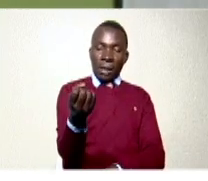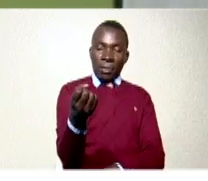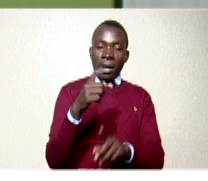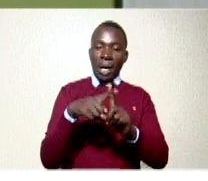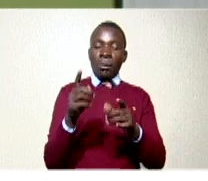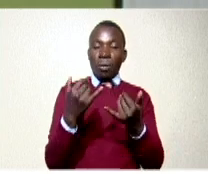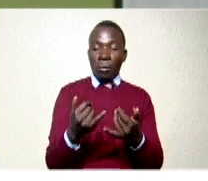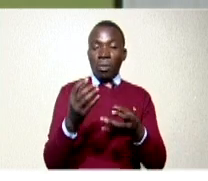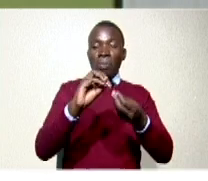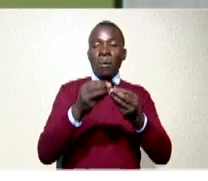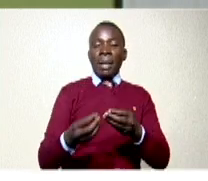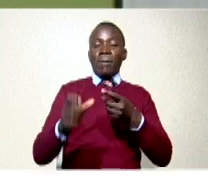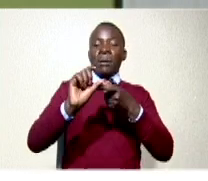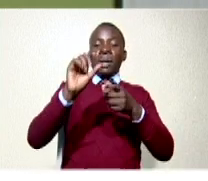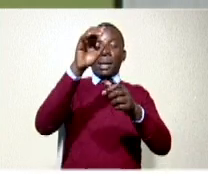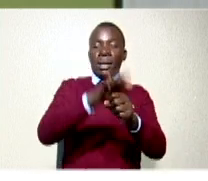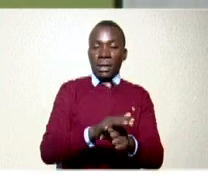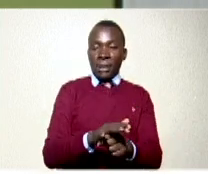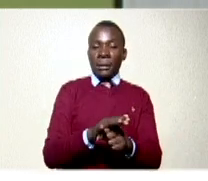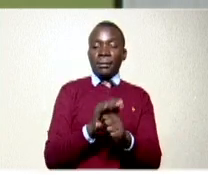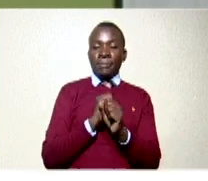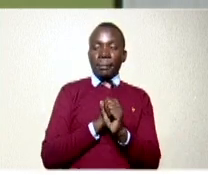umubare wariyongereye cyane